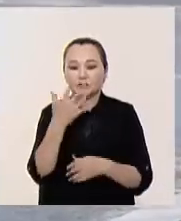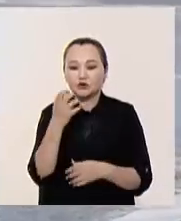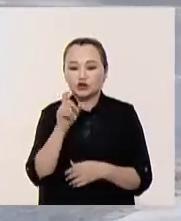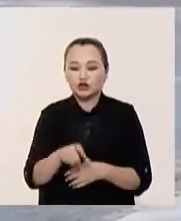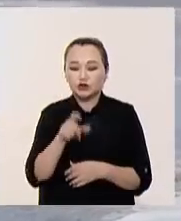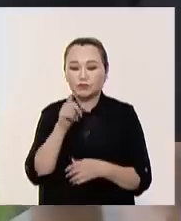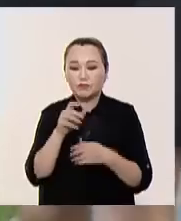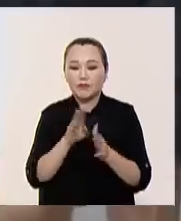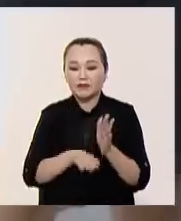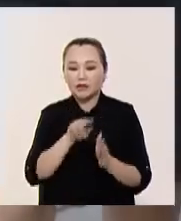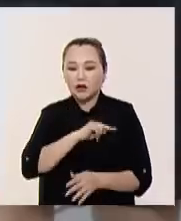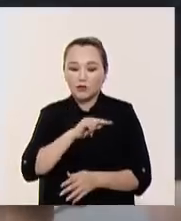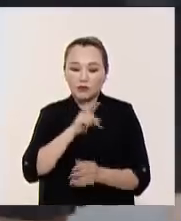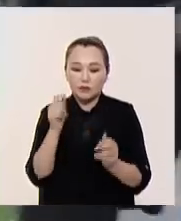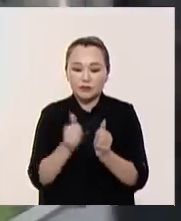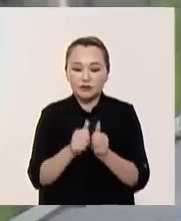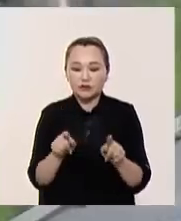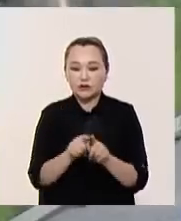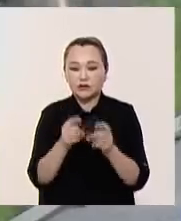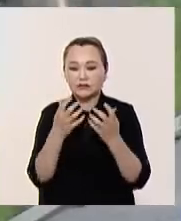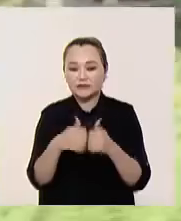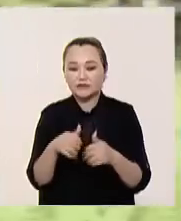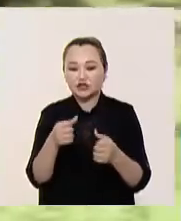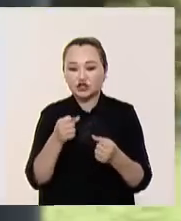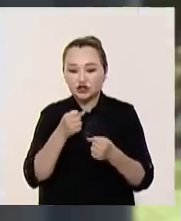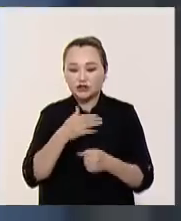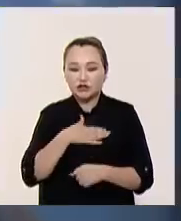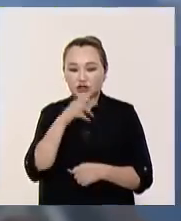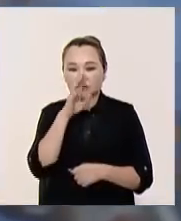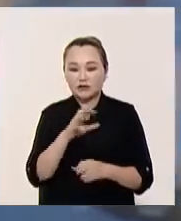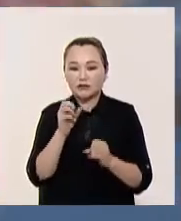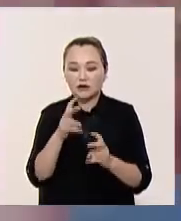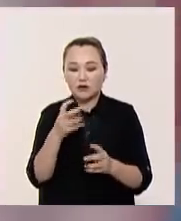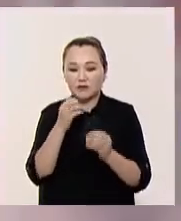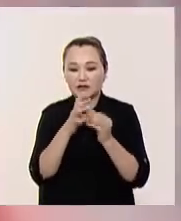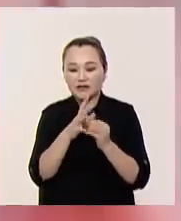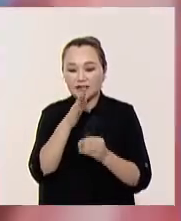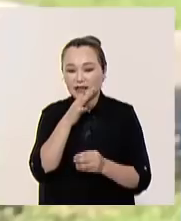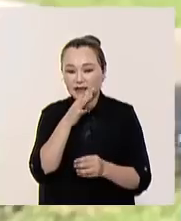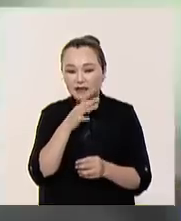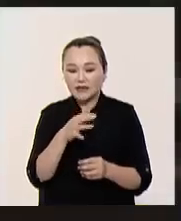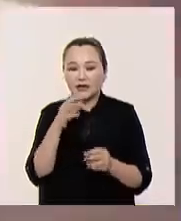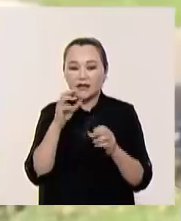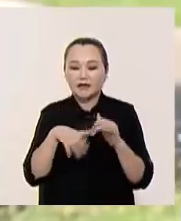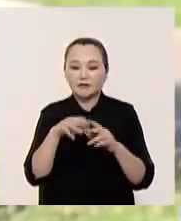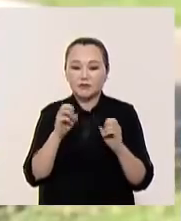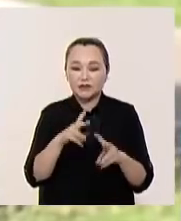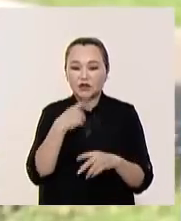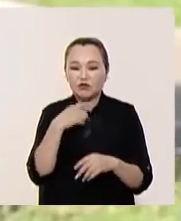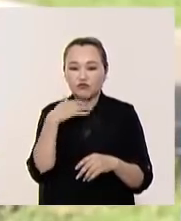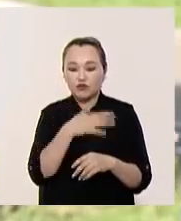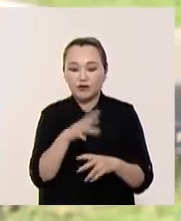500 000 безработных. Приблизительно такая цифра держится в нашей стране как минимум 15 лет. Эксперты говорят,